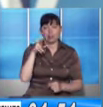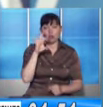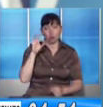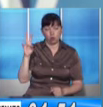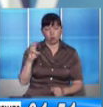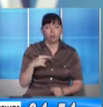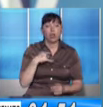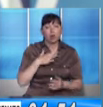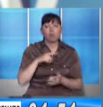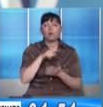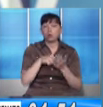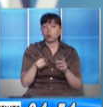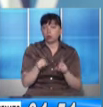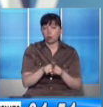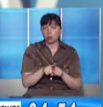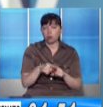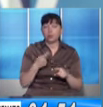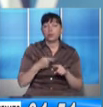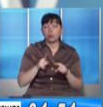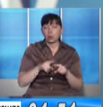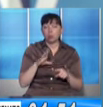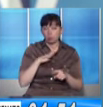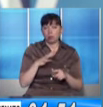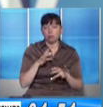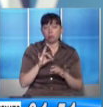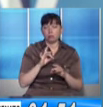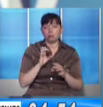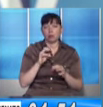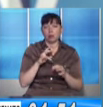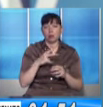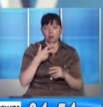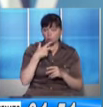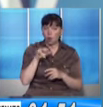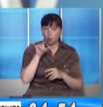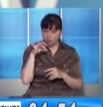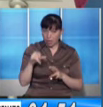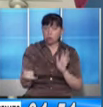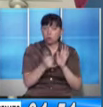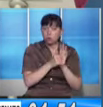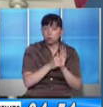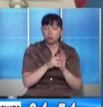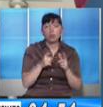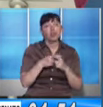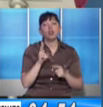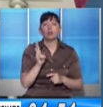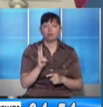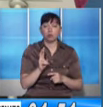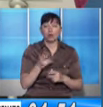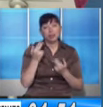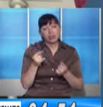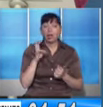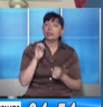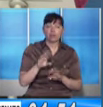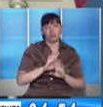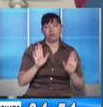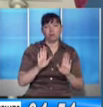următoarea. Imaginile acestea au fost date publicității de către domnul Satăi sau nu? Dacă da sau nu, vă rog să-mi răspundeți că nu aveți